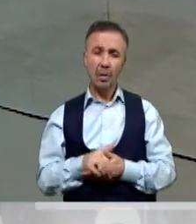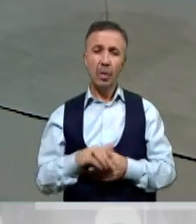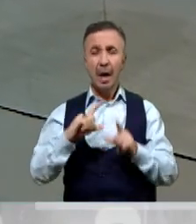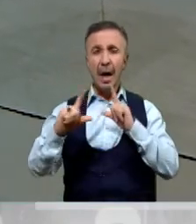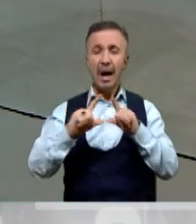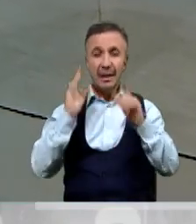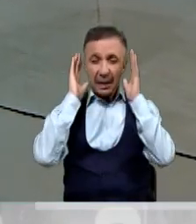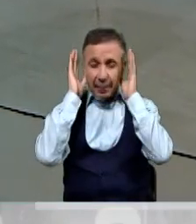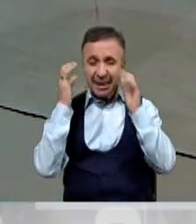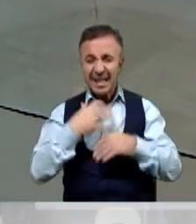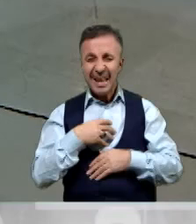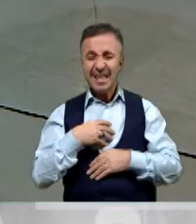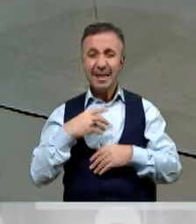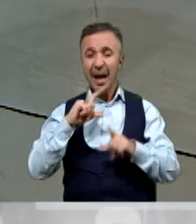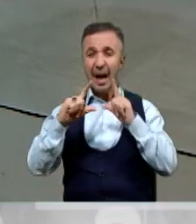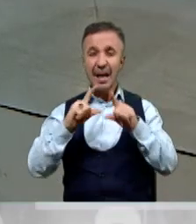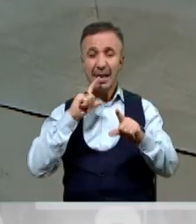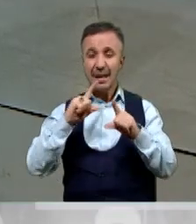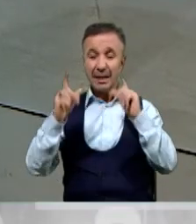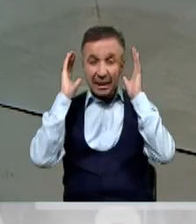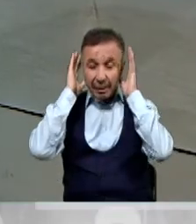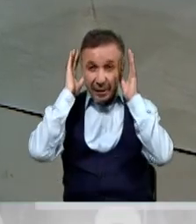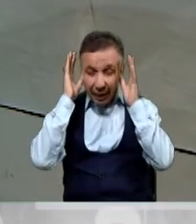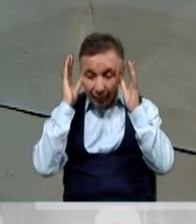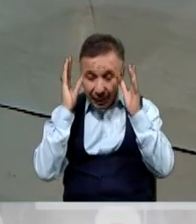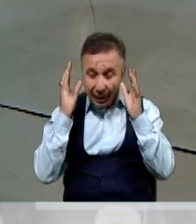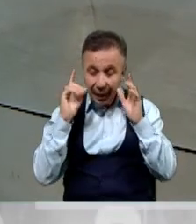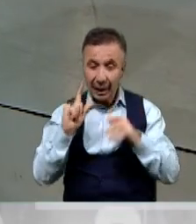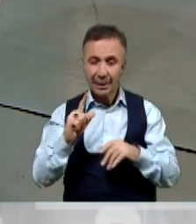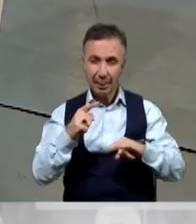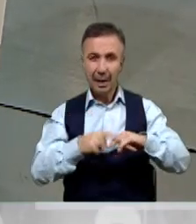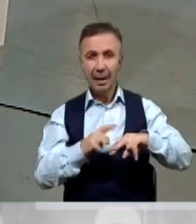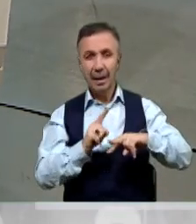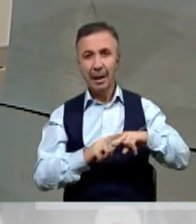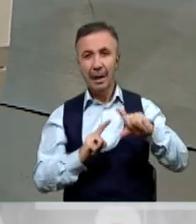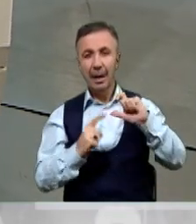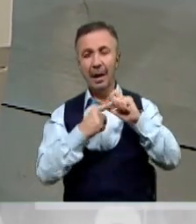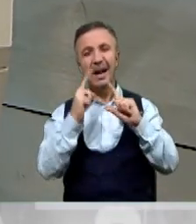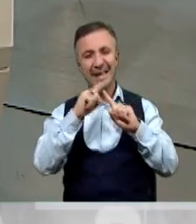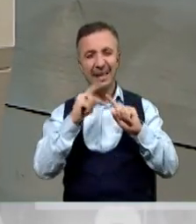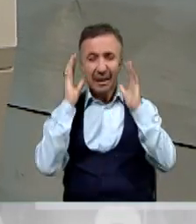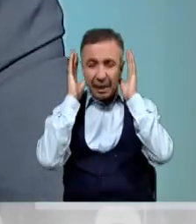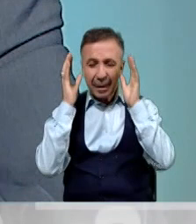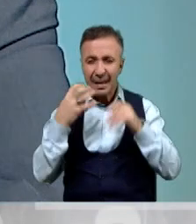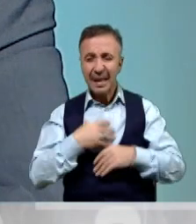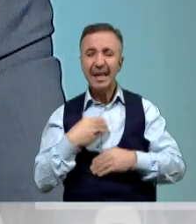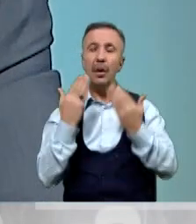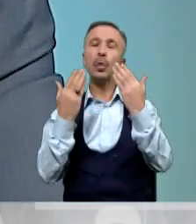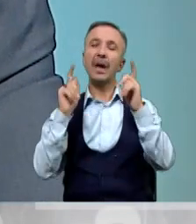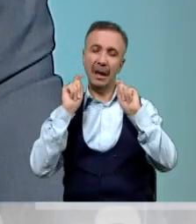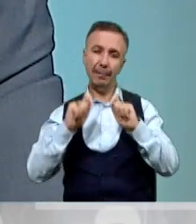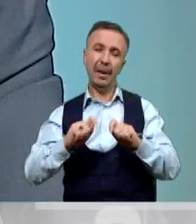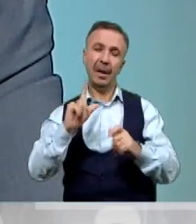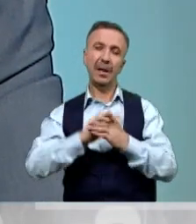kendisi yapması lazım bizzat kendileri yapacak kendileri dua edecek asla olan budur Ama böyle değil de